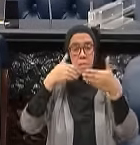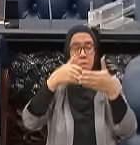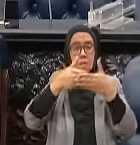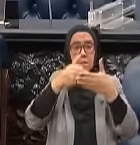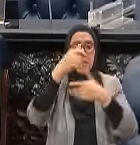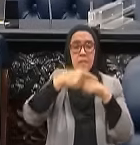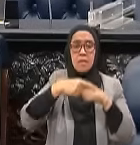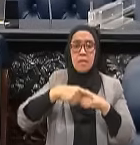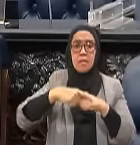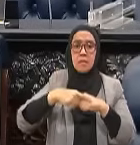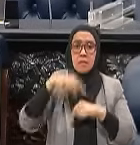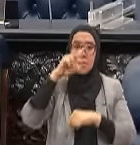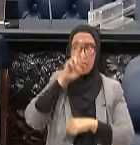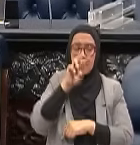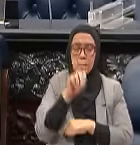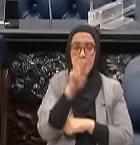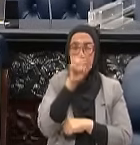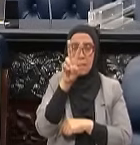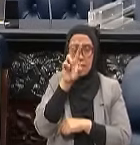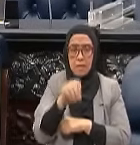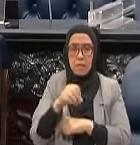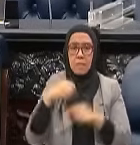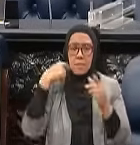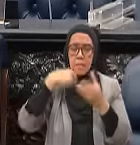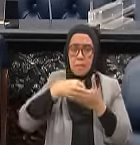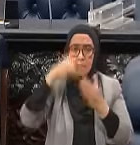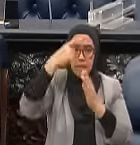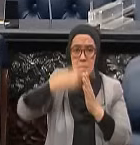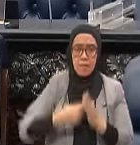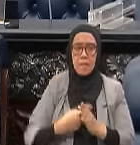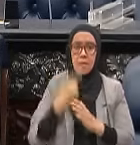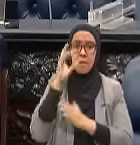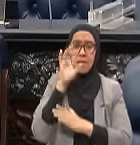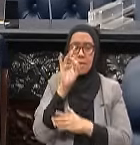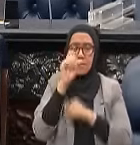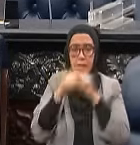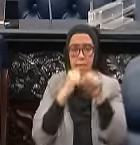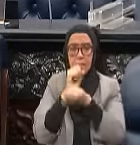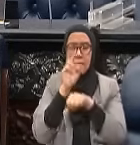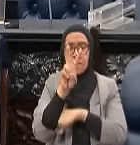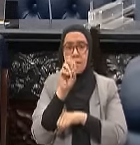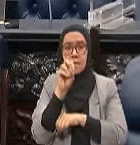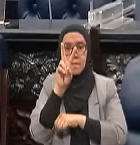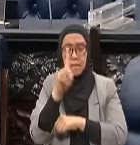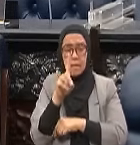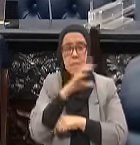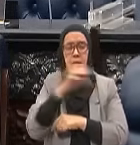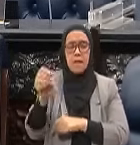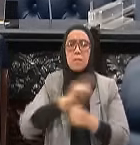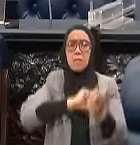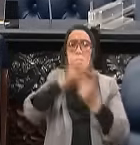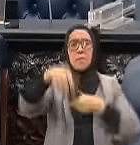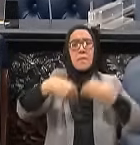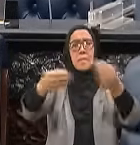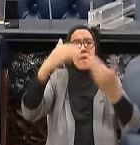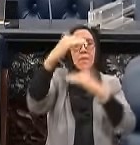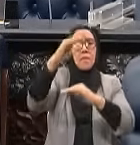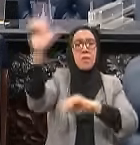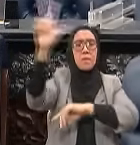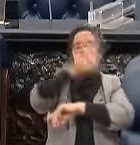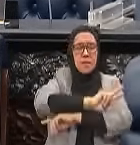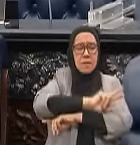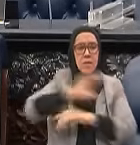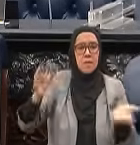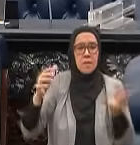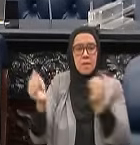ogas 2001 malahan crusadia setelah diberikan dalam tempo tiga hari saja beban ding lima